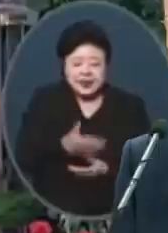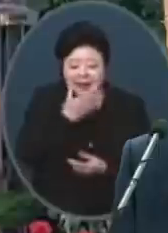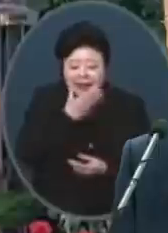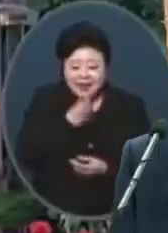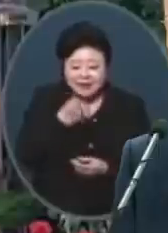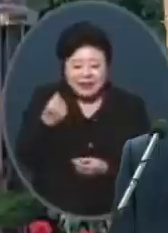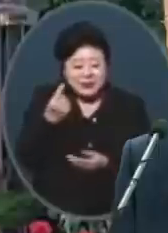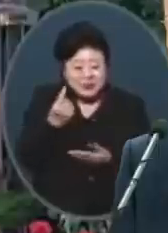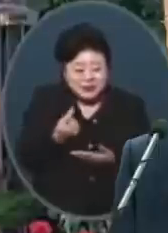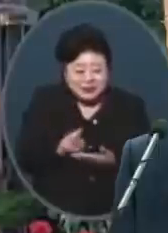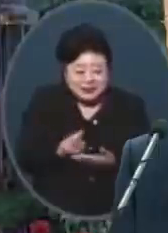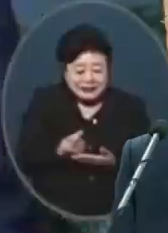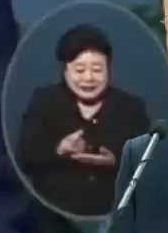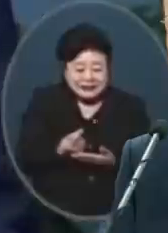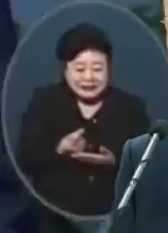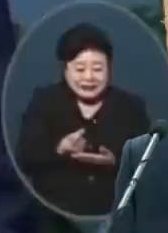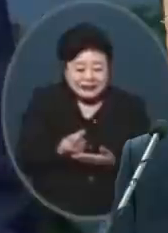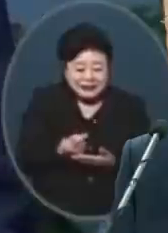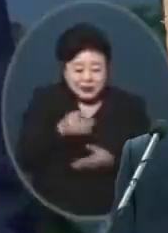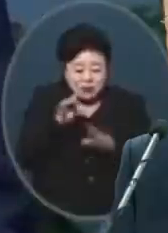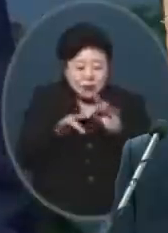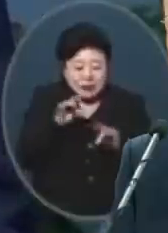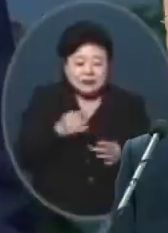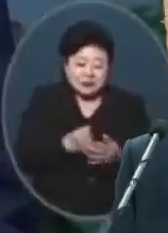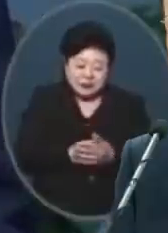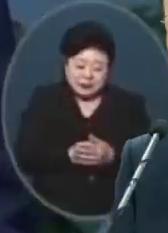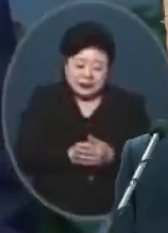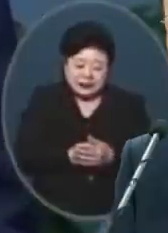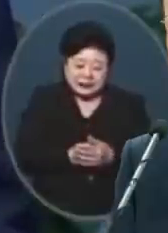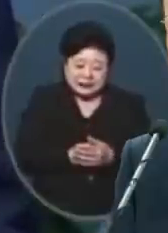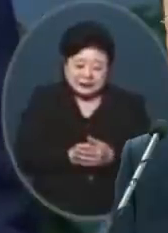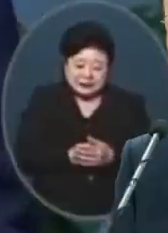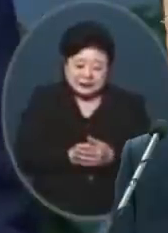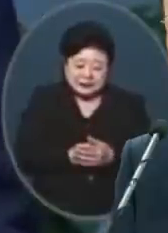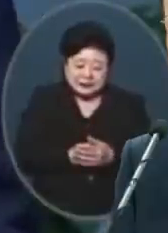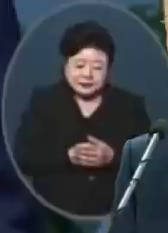행복을 가져오기 원하기 때문인 것입니다